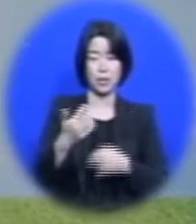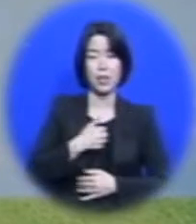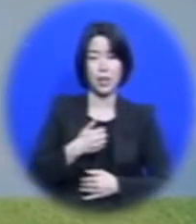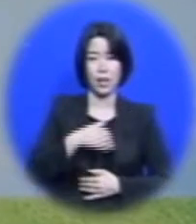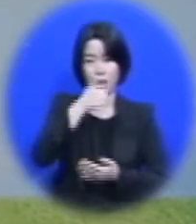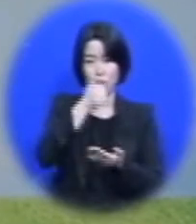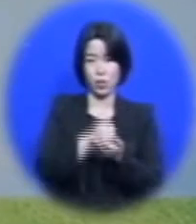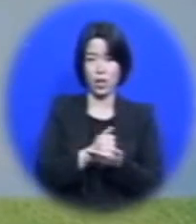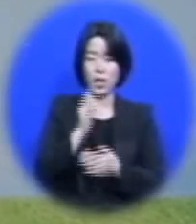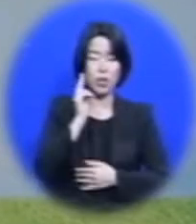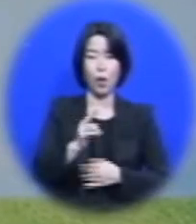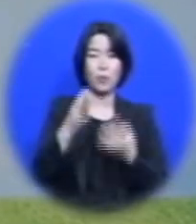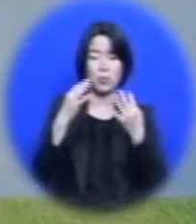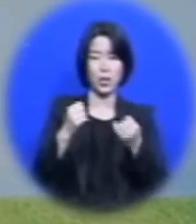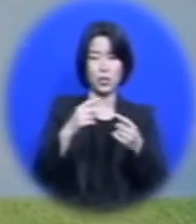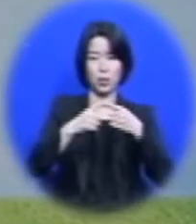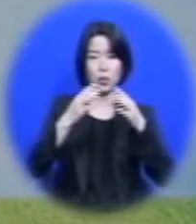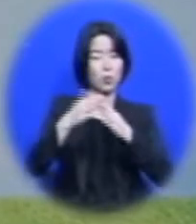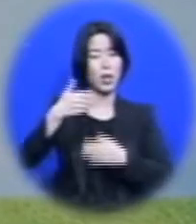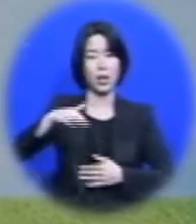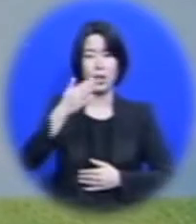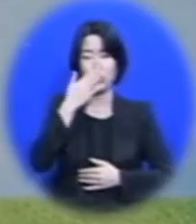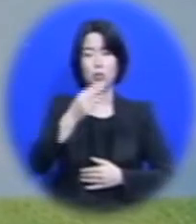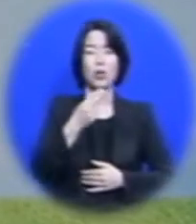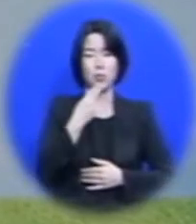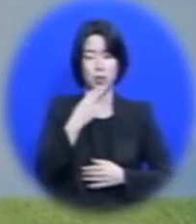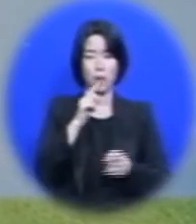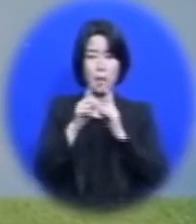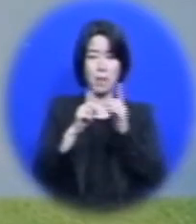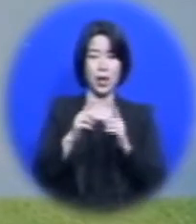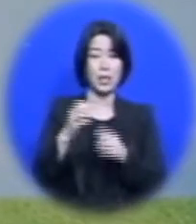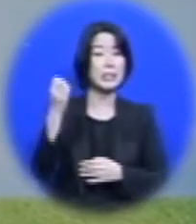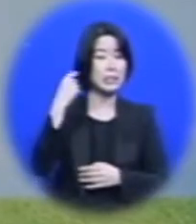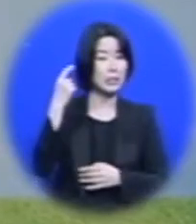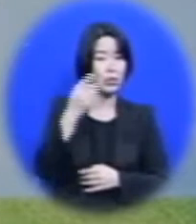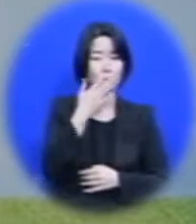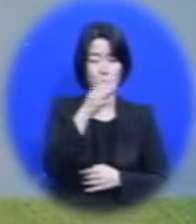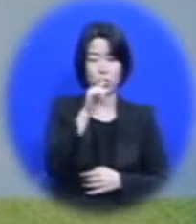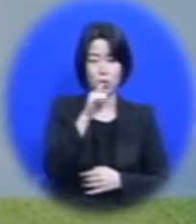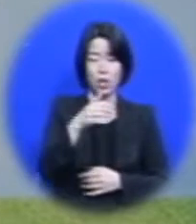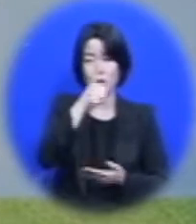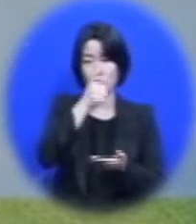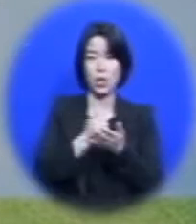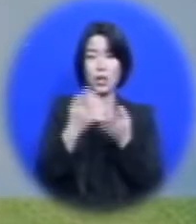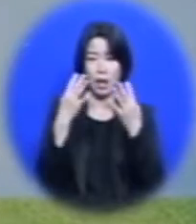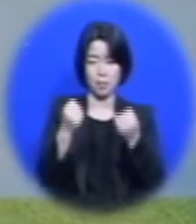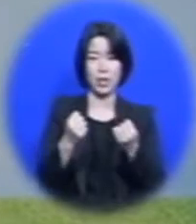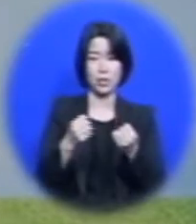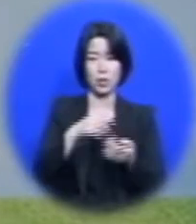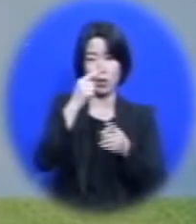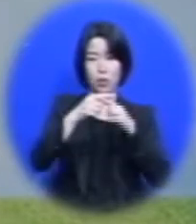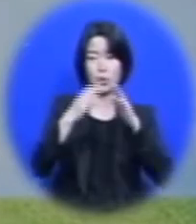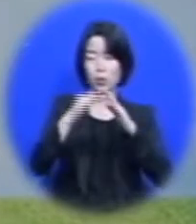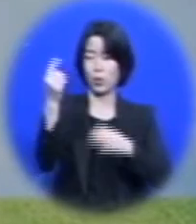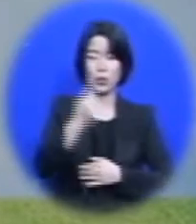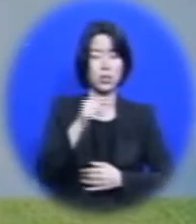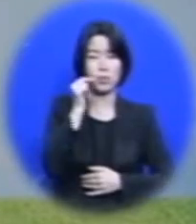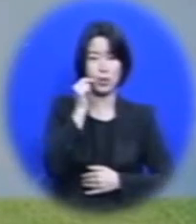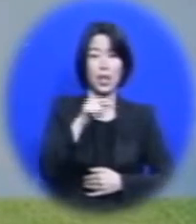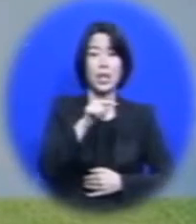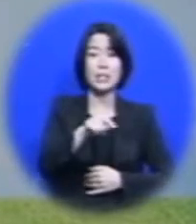죄가 너무 많아서 나는 교회에 갈 수가 없어요 라는 말을 하는 것을 듣습니다. 죄가 많아서 교회를 못 나온다는 거예요.